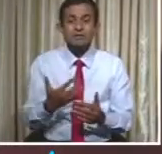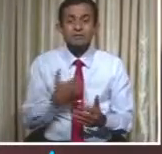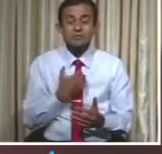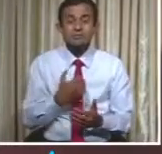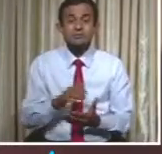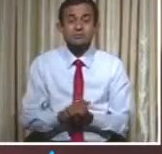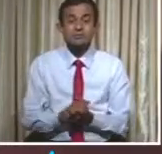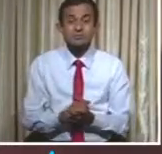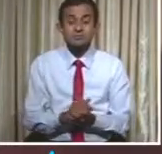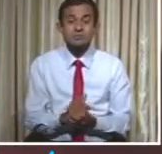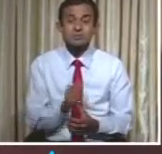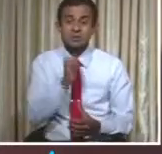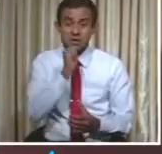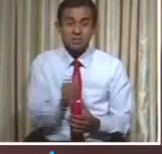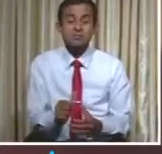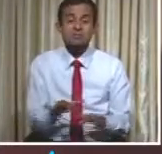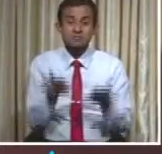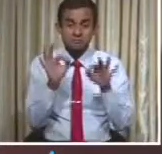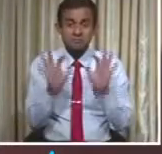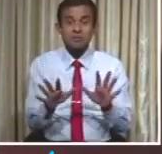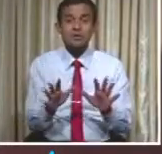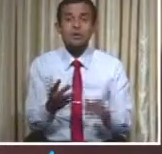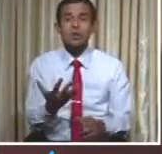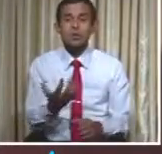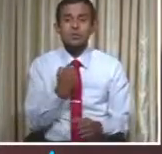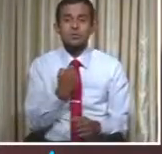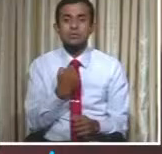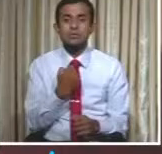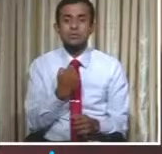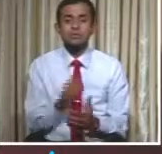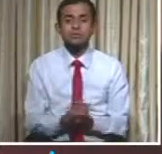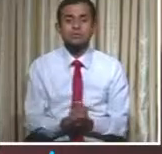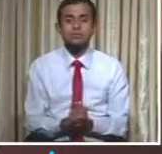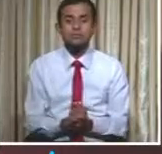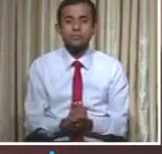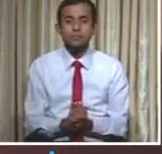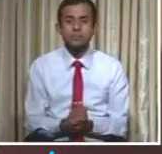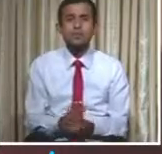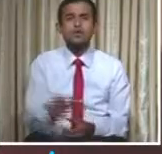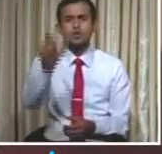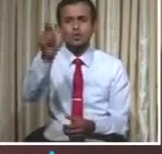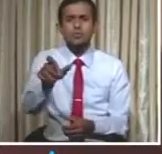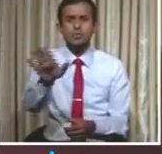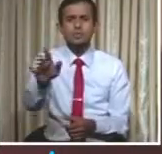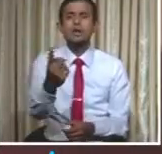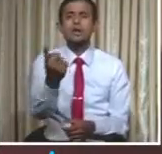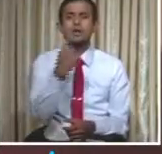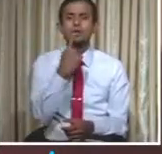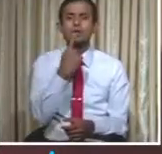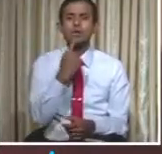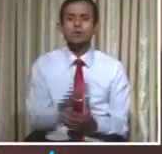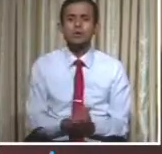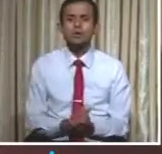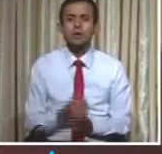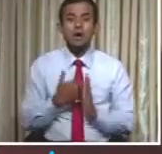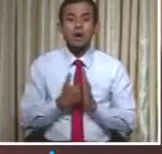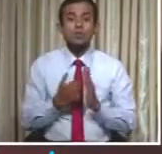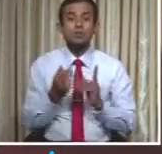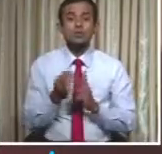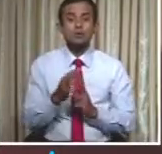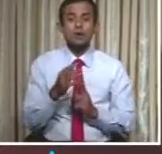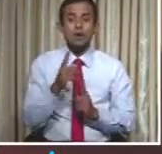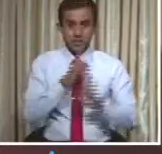realistic. Realistic වෙනවට වඩා හොඳයි ඒ වගන්ති අපි සාකච්ඡා කරලා වෙනස් කරගන්න ඕනේ. එතකොට ඔබතුමා ඔතන ඉඳන් කිව්වේ ගරු සභාපතිතුමා